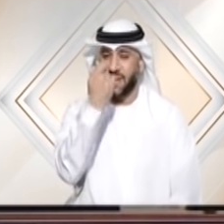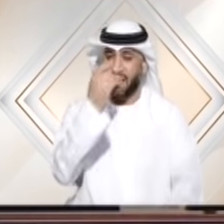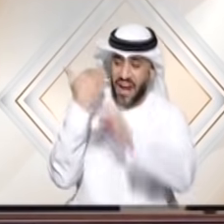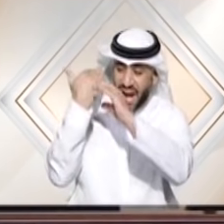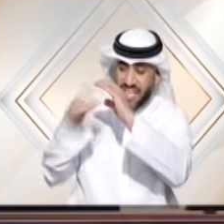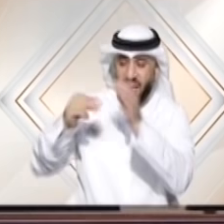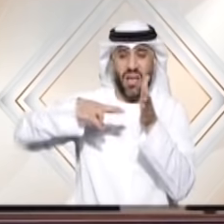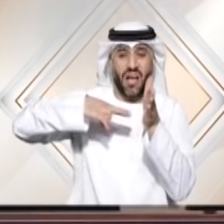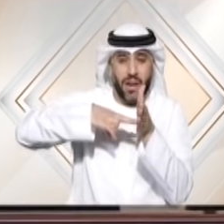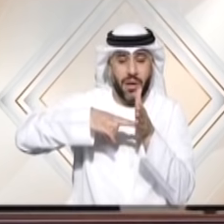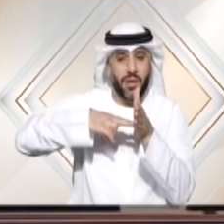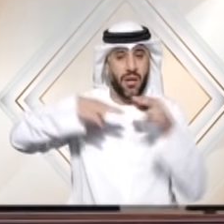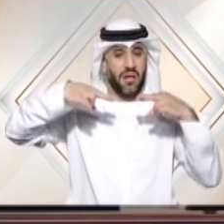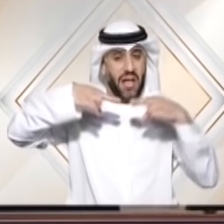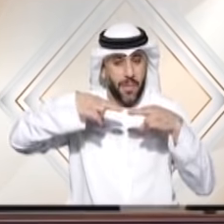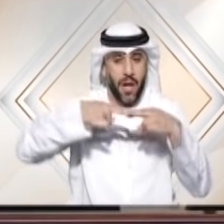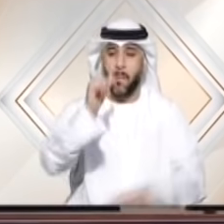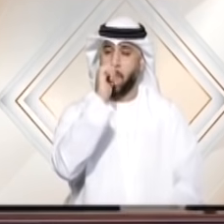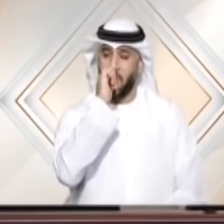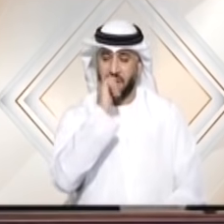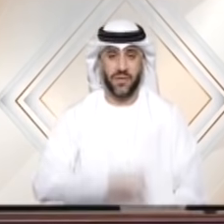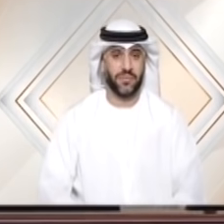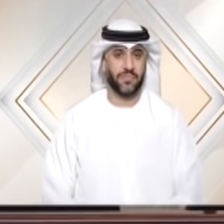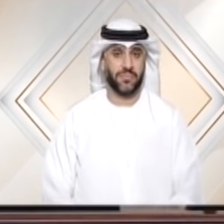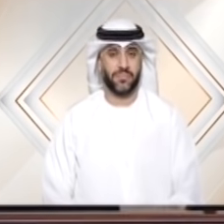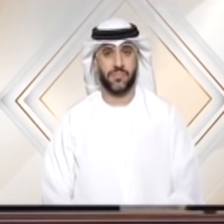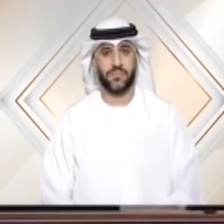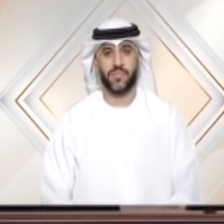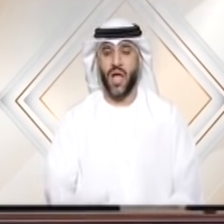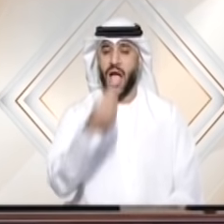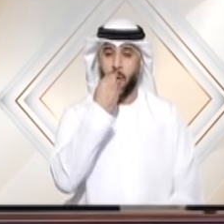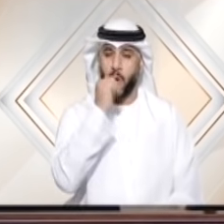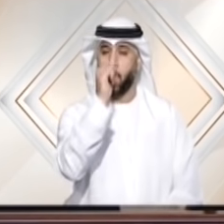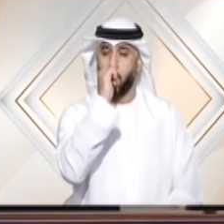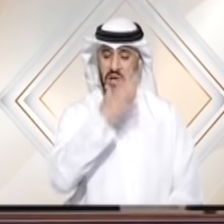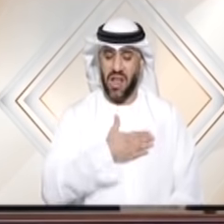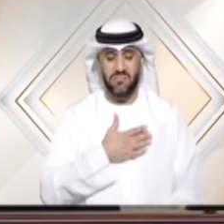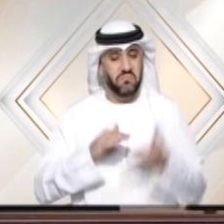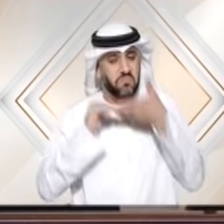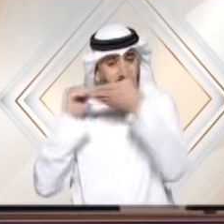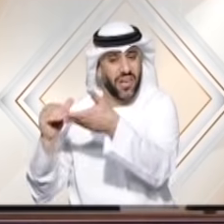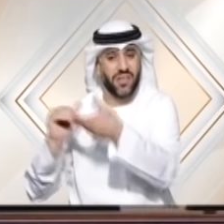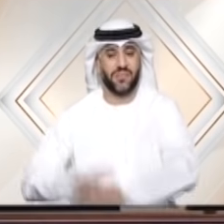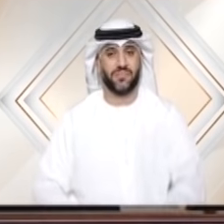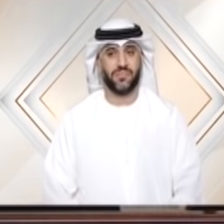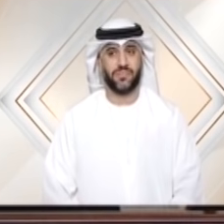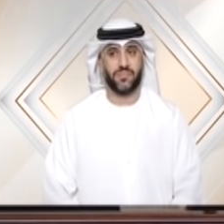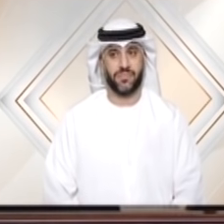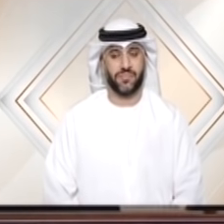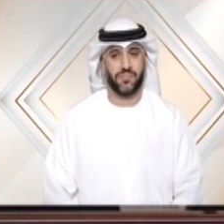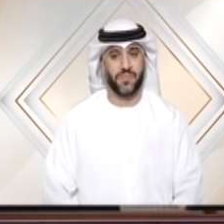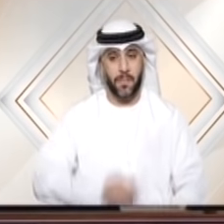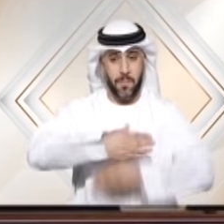الكهرباء؟ كله أنا وأمي. أنت يعني الاقتصاد، الأكل أنا. الأكل والشرب وهذه الأمور أنا، صيانة